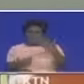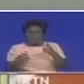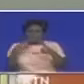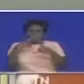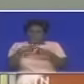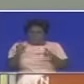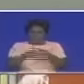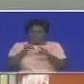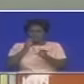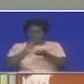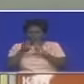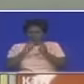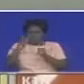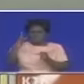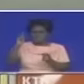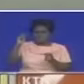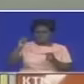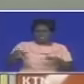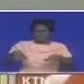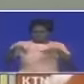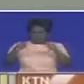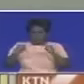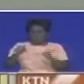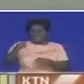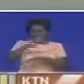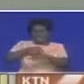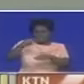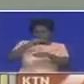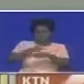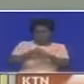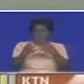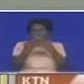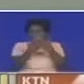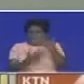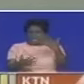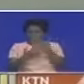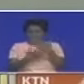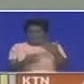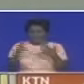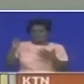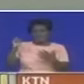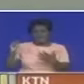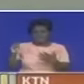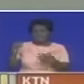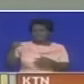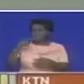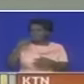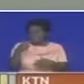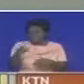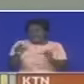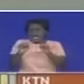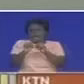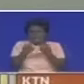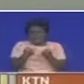mahojiano ya pekee na KTN, mkurugenzi mkuu wa shirika la kitaifa la utoaji damu Margaret Oduor alitaja tukio hilo